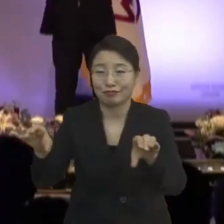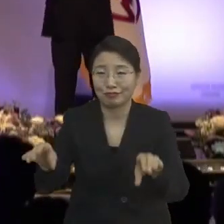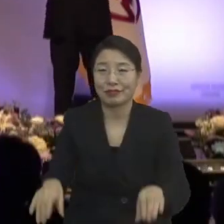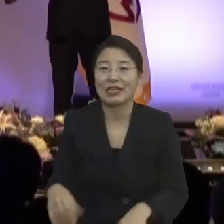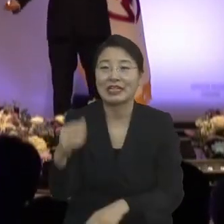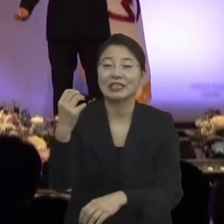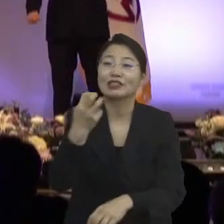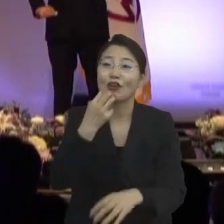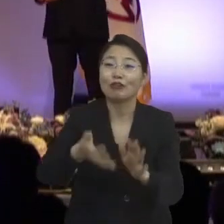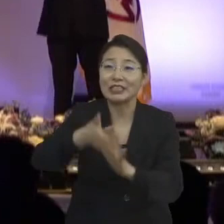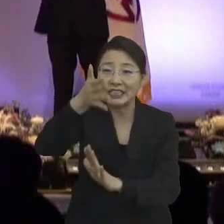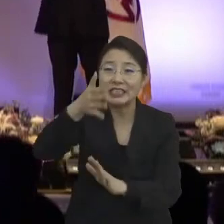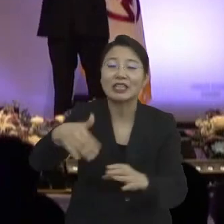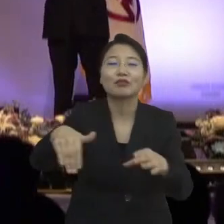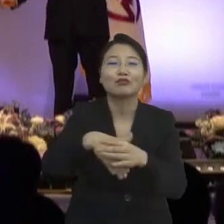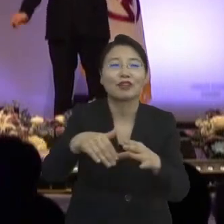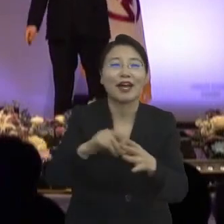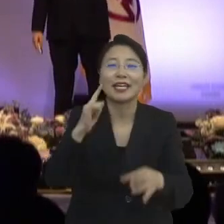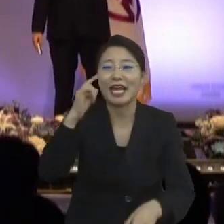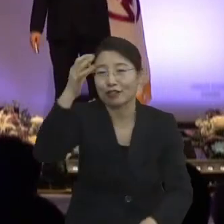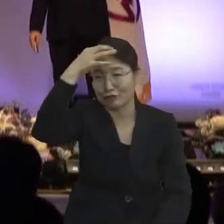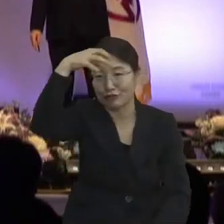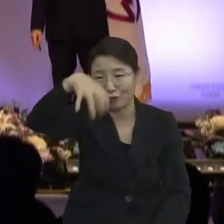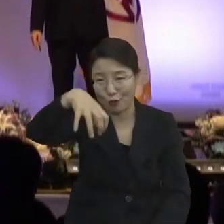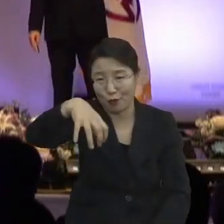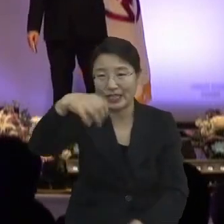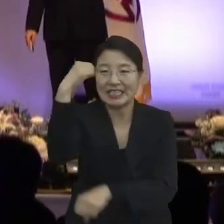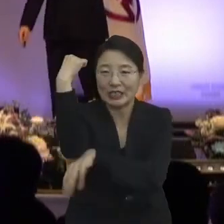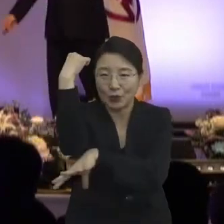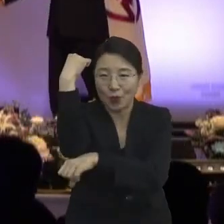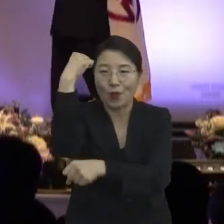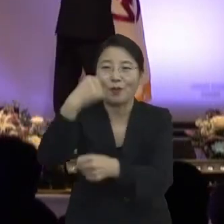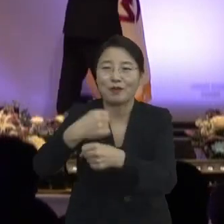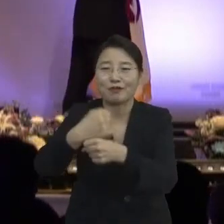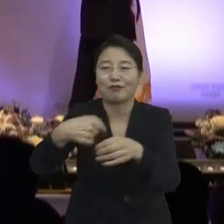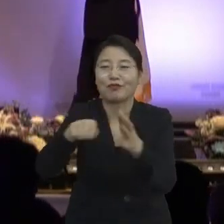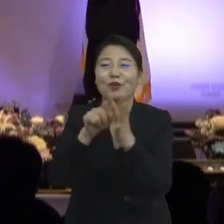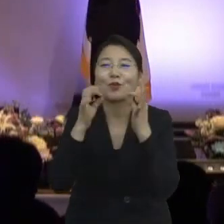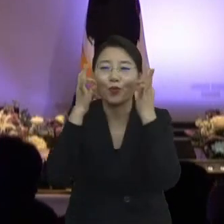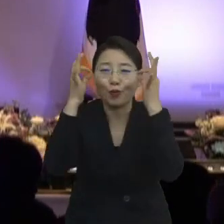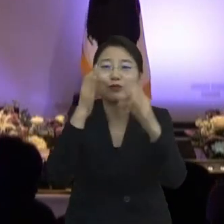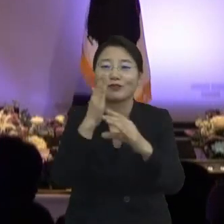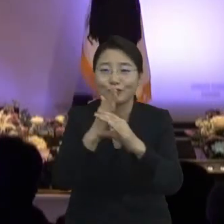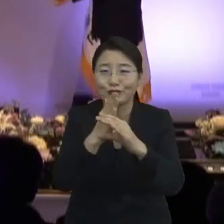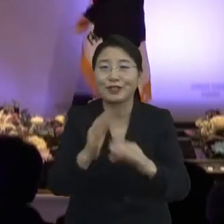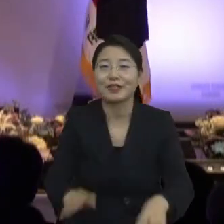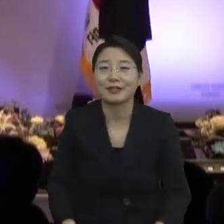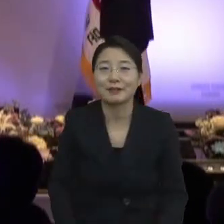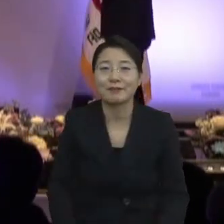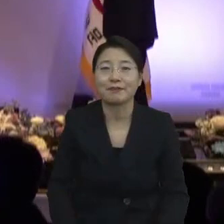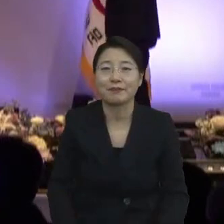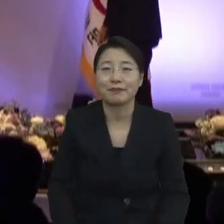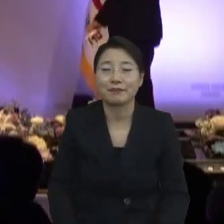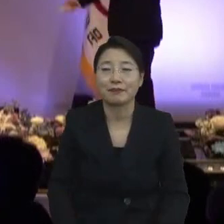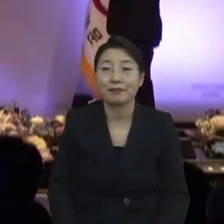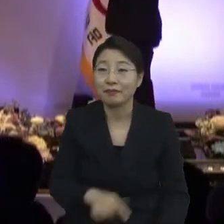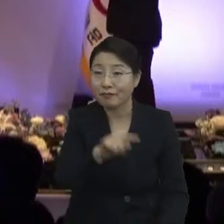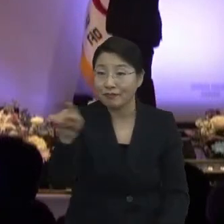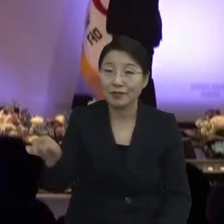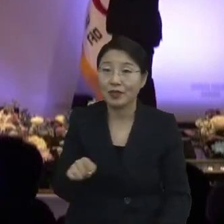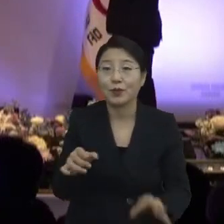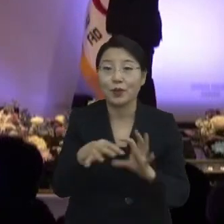기초를, 문화예술의 토양을 튼튼하게 하는 작업을 하고 있다. 이제 이런 투자를 한다면